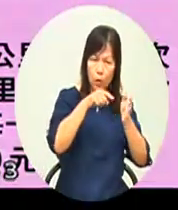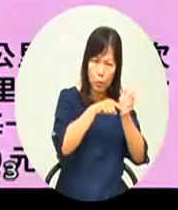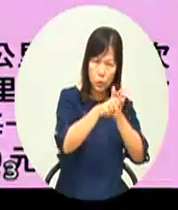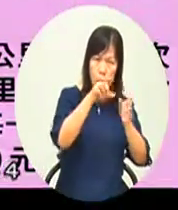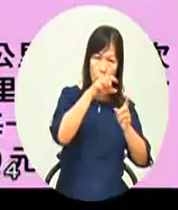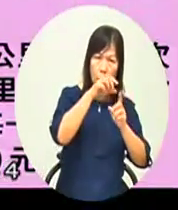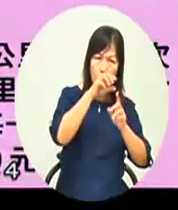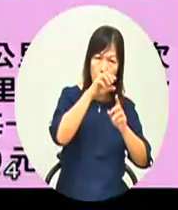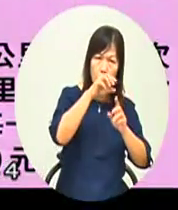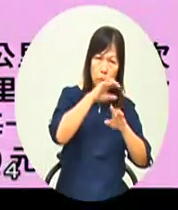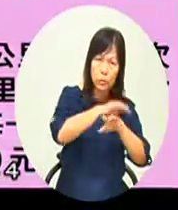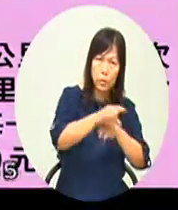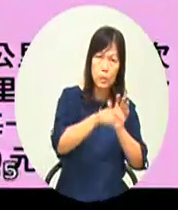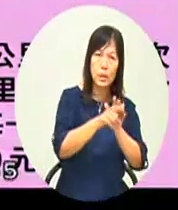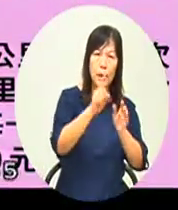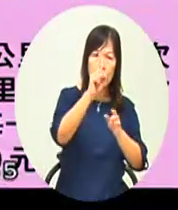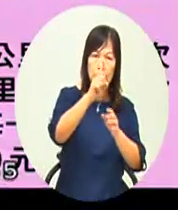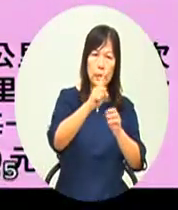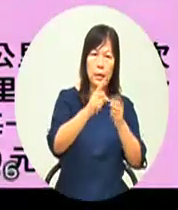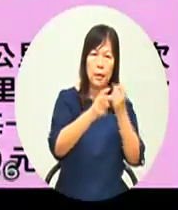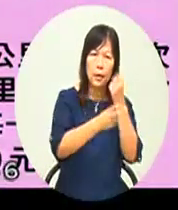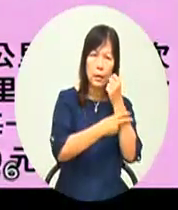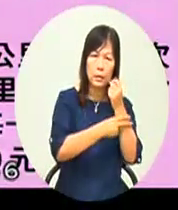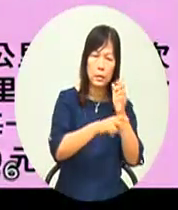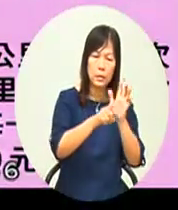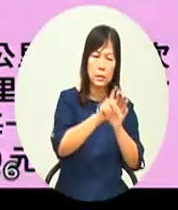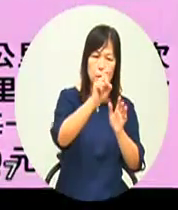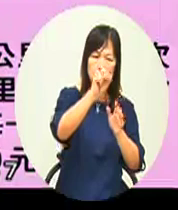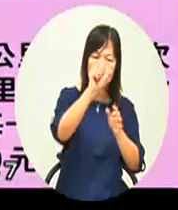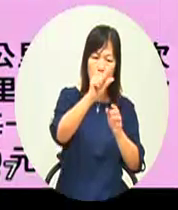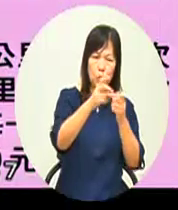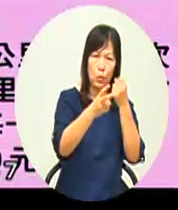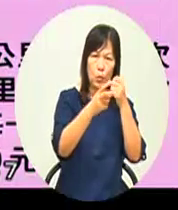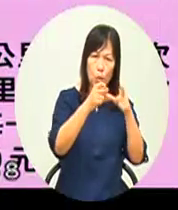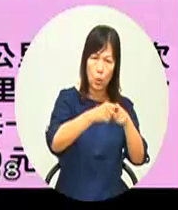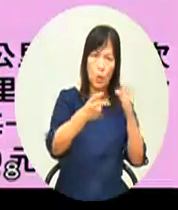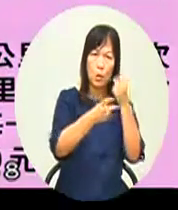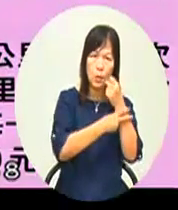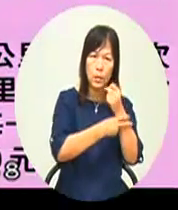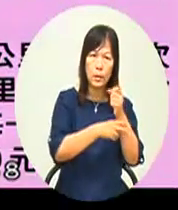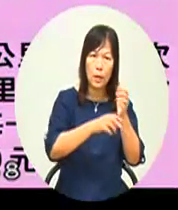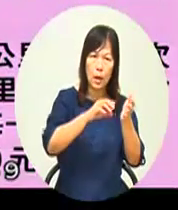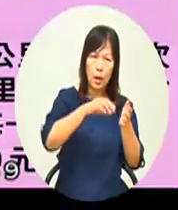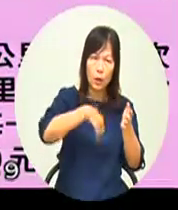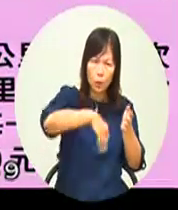业里程是15公里哦，那行车的次数是